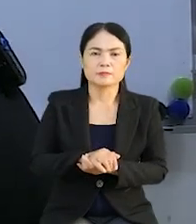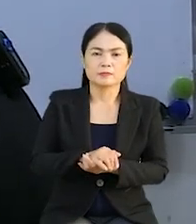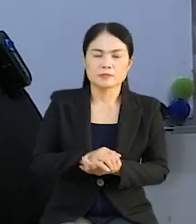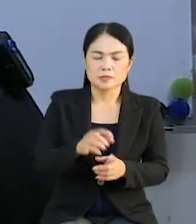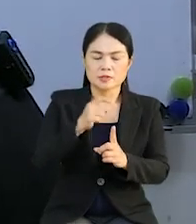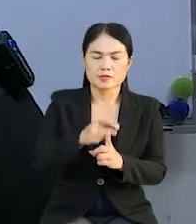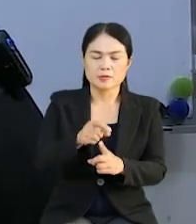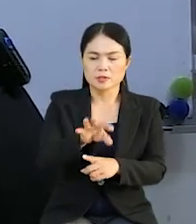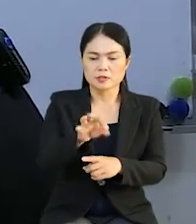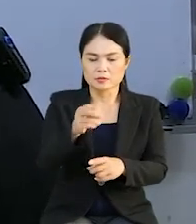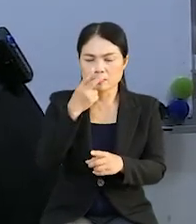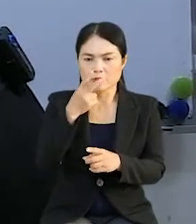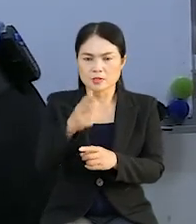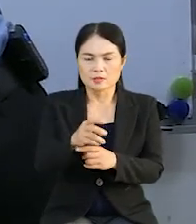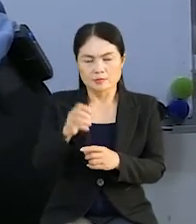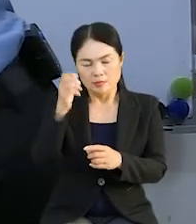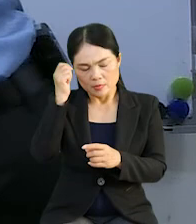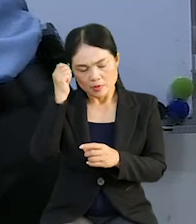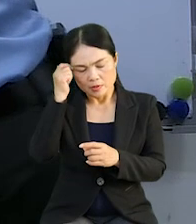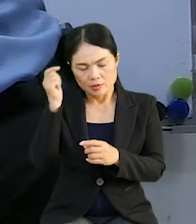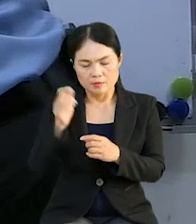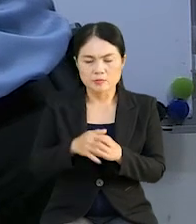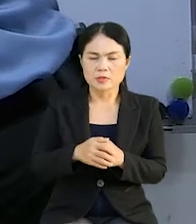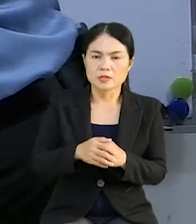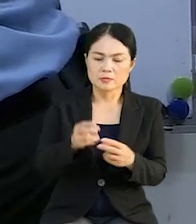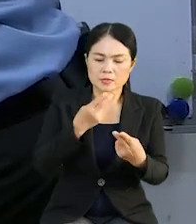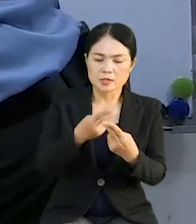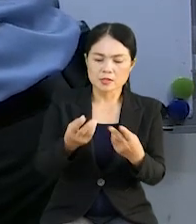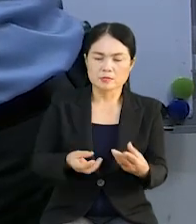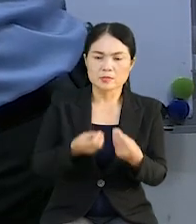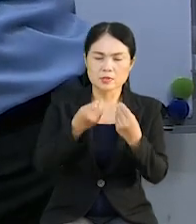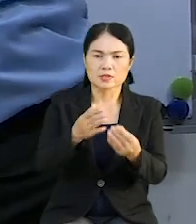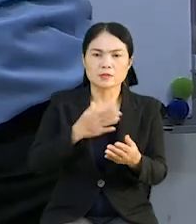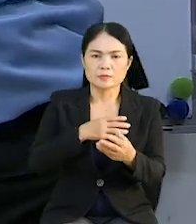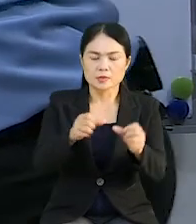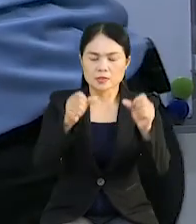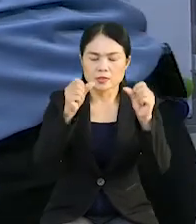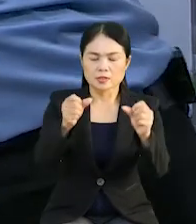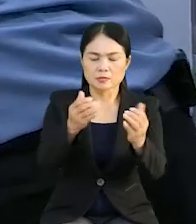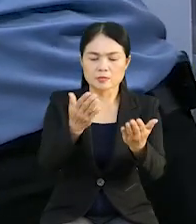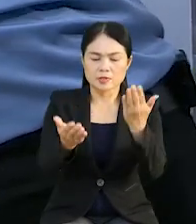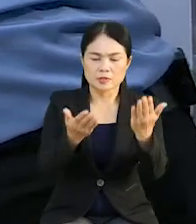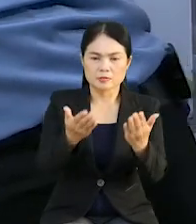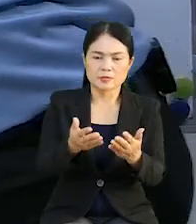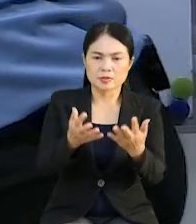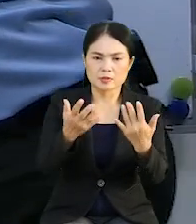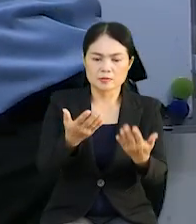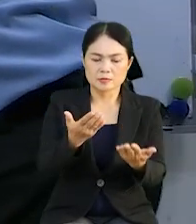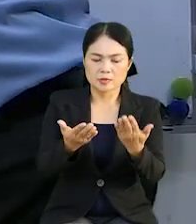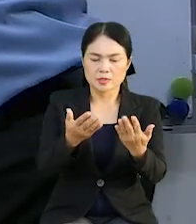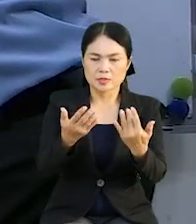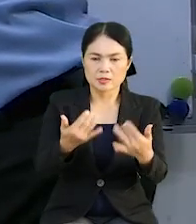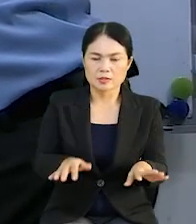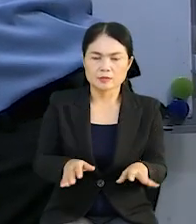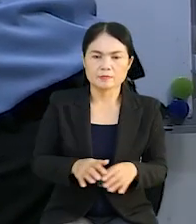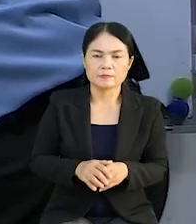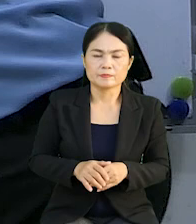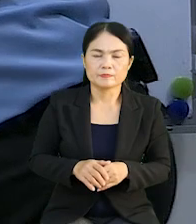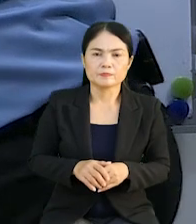รอเมื่อคนรอนักคนกำลังจำลายหายมาคนนะติดลูกบัดจำลายคนตีมตัวเลยหาย